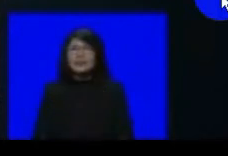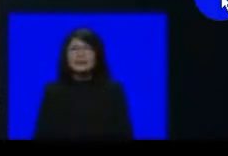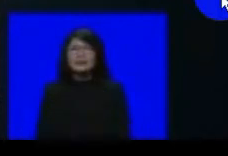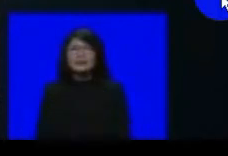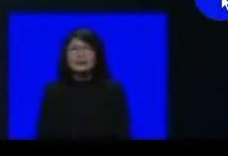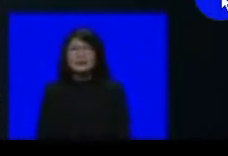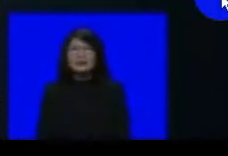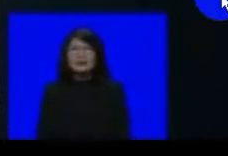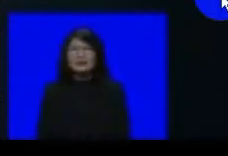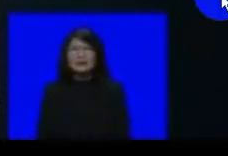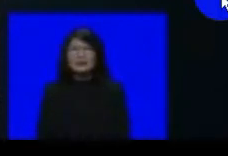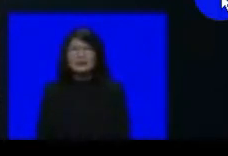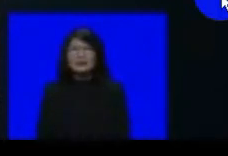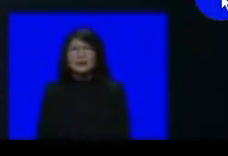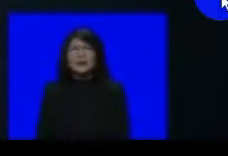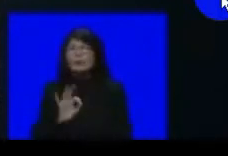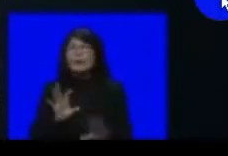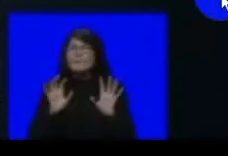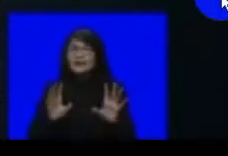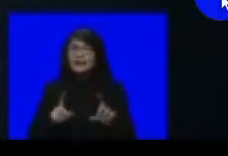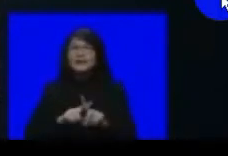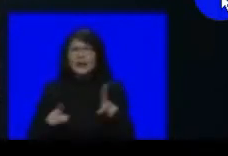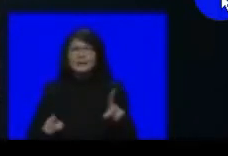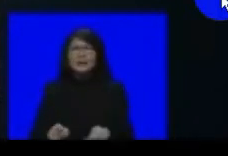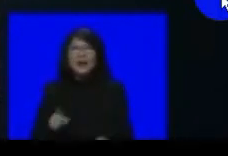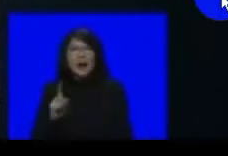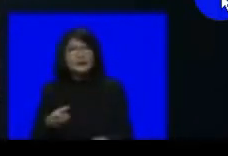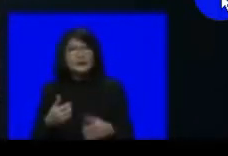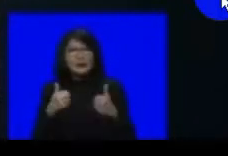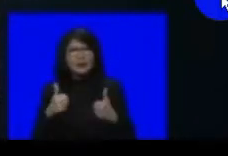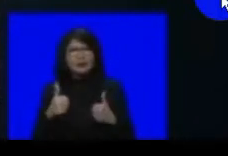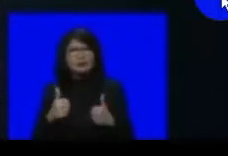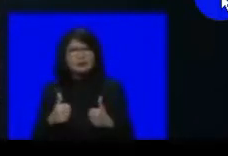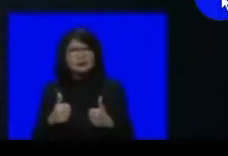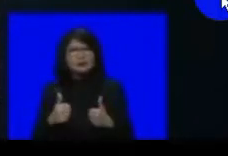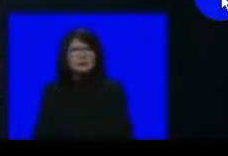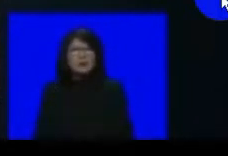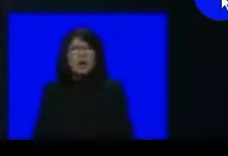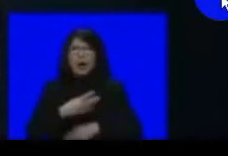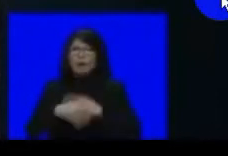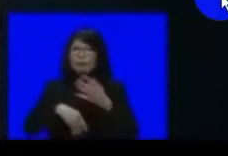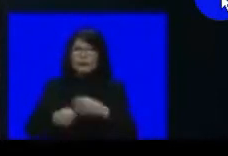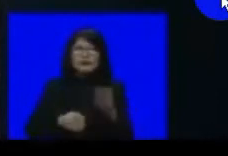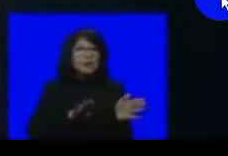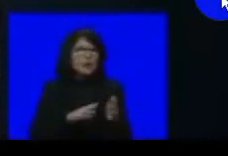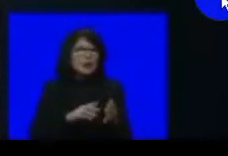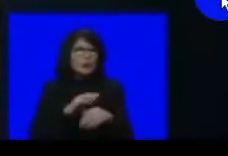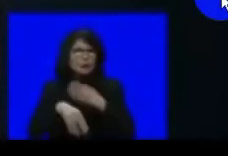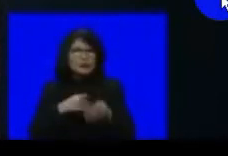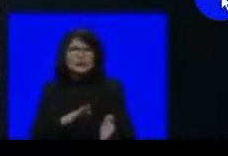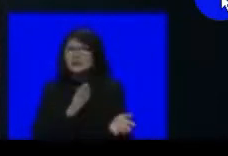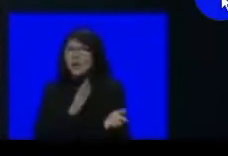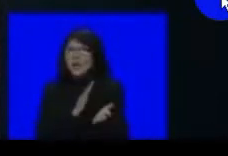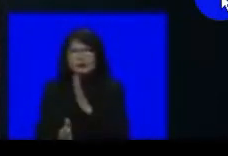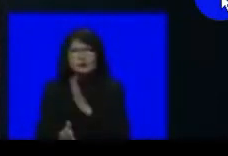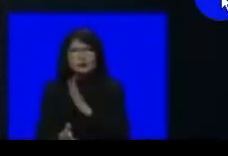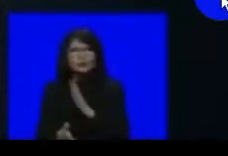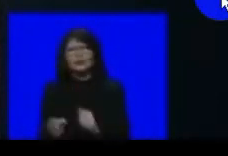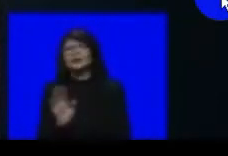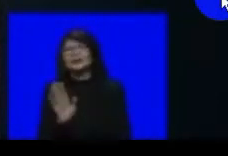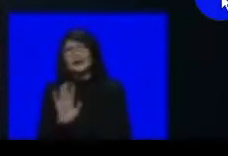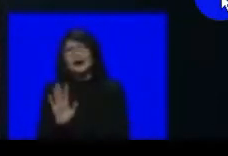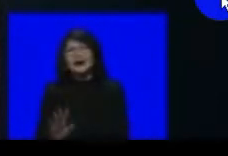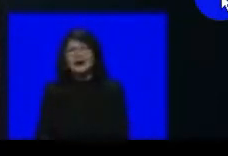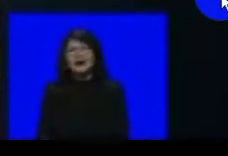Jadi memang belum banyak, tapi sudah ada yang bagus gitu. Ini kan namanya proses, nggak mungkin langsung semuanya. Maka kaidahnya kan harus